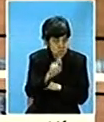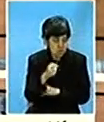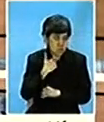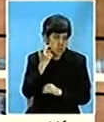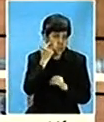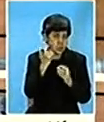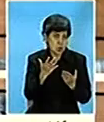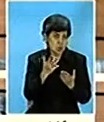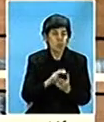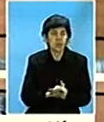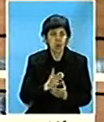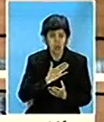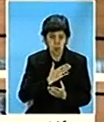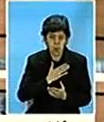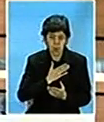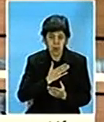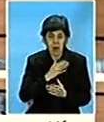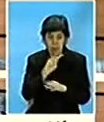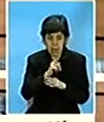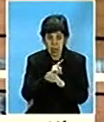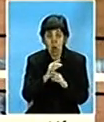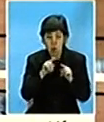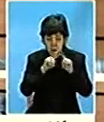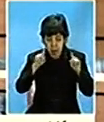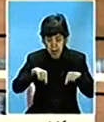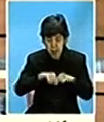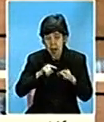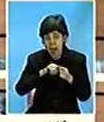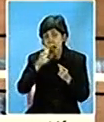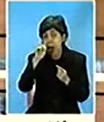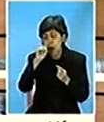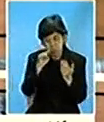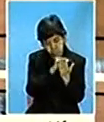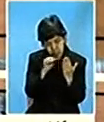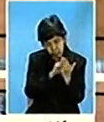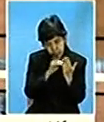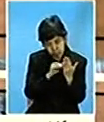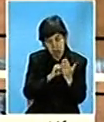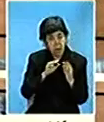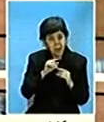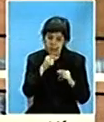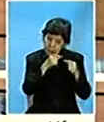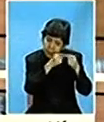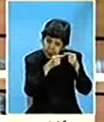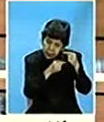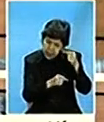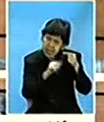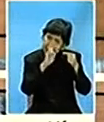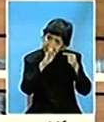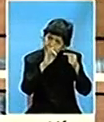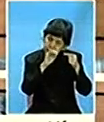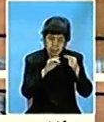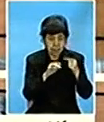ใดผมขออนุญาตท่านประธานได้อ่านข่าวนิดนึงนะครับท่านประธานครับประมาณ 7-8 บรรทัดเพื่อให้เราได้ทราบตร